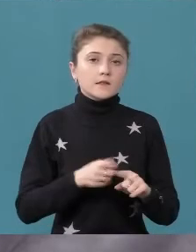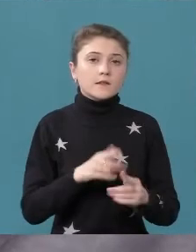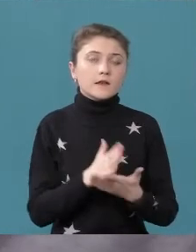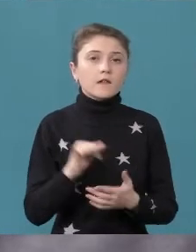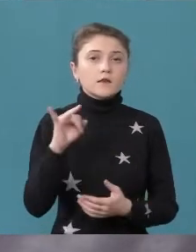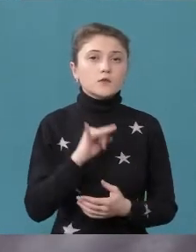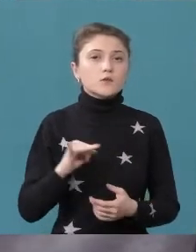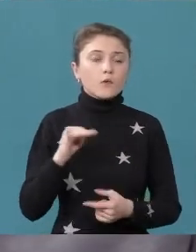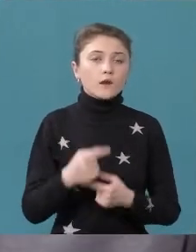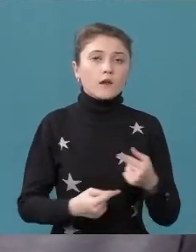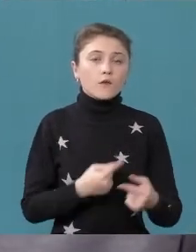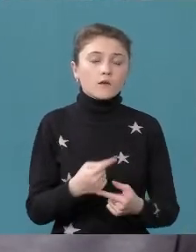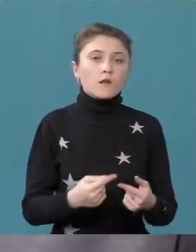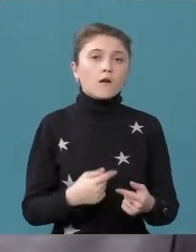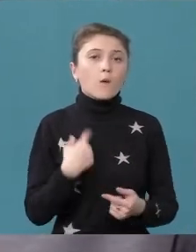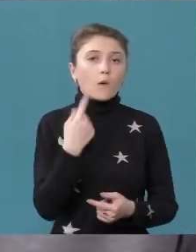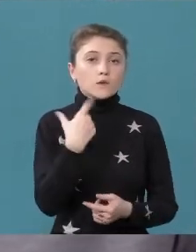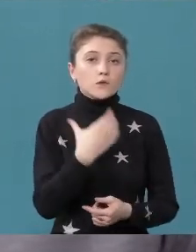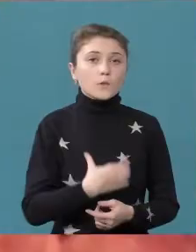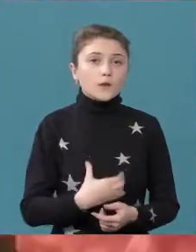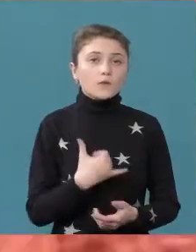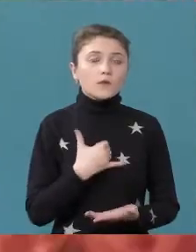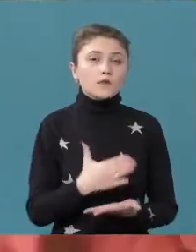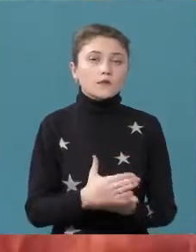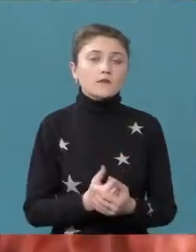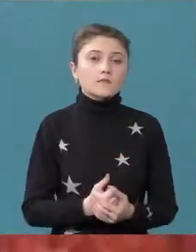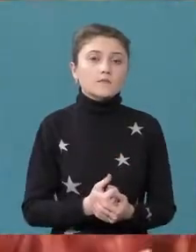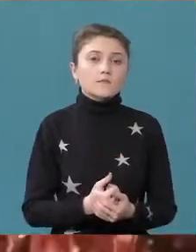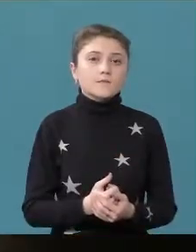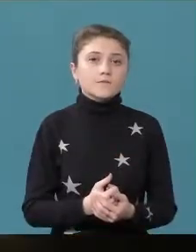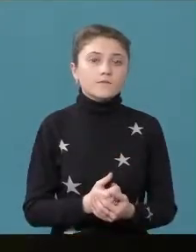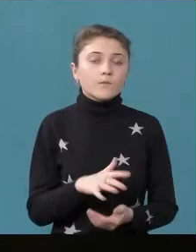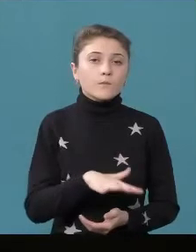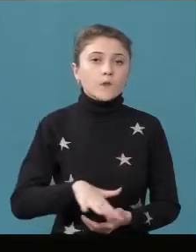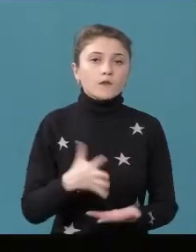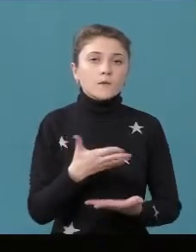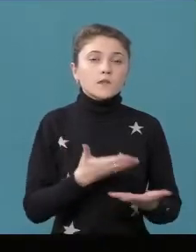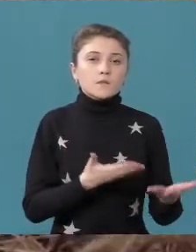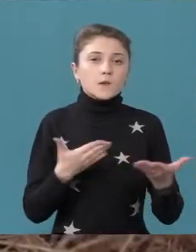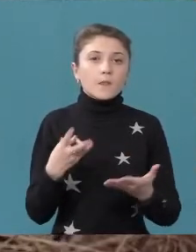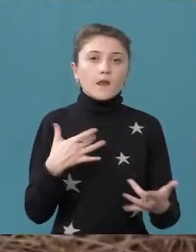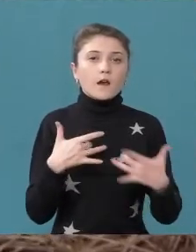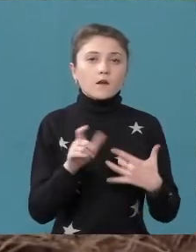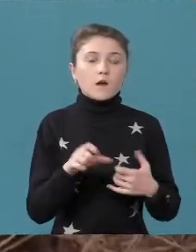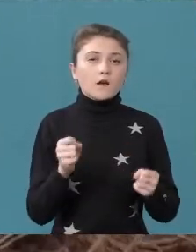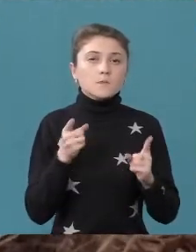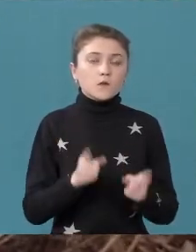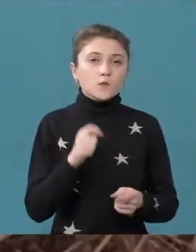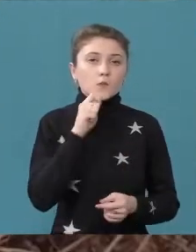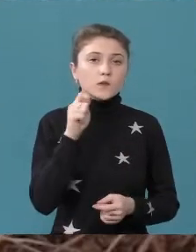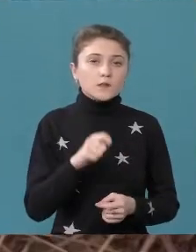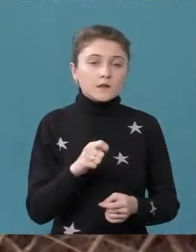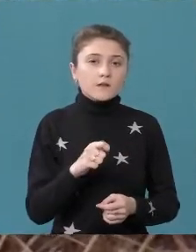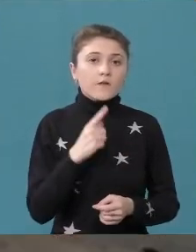роду особиста. В нас є сцена реконструкції бою, до якої ми запросили не акторів, а справжніх українських військових,